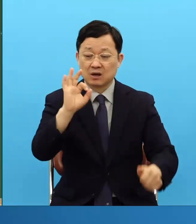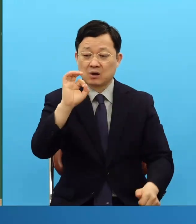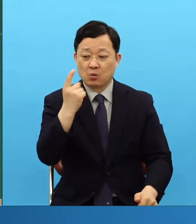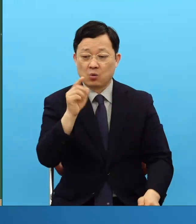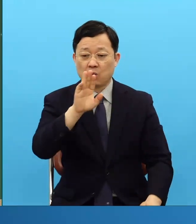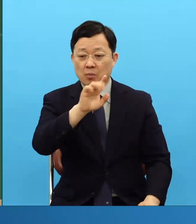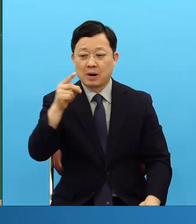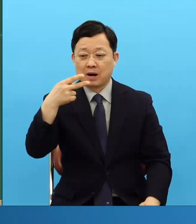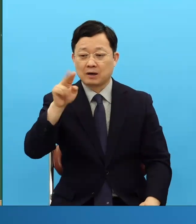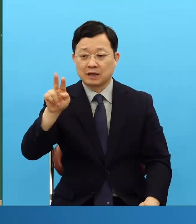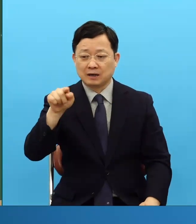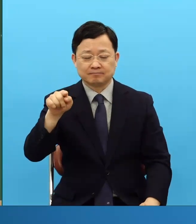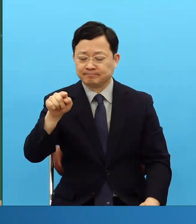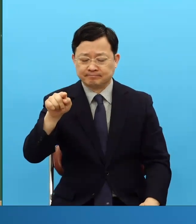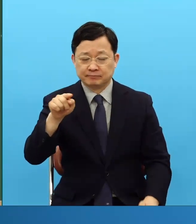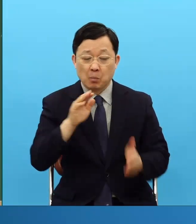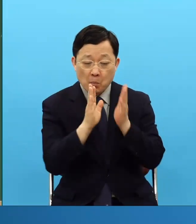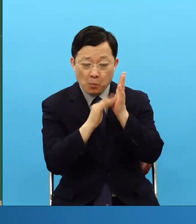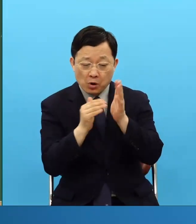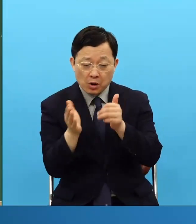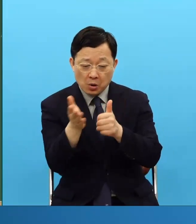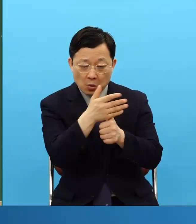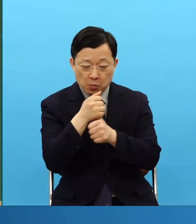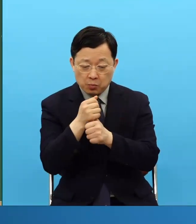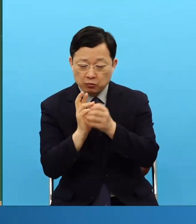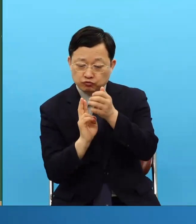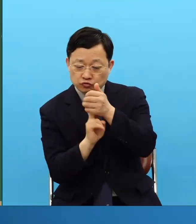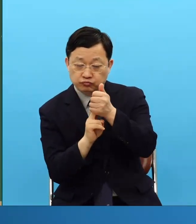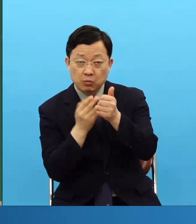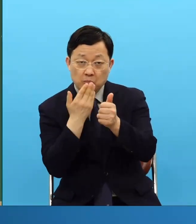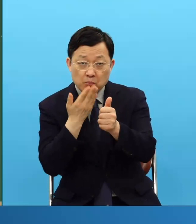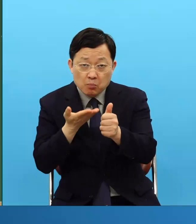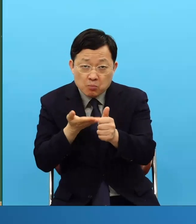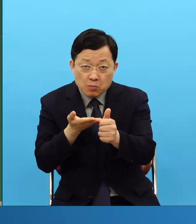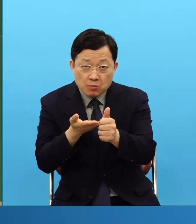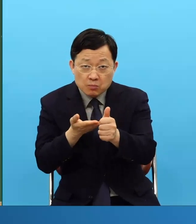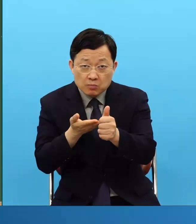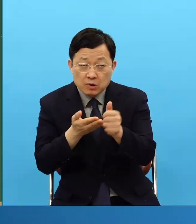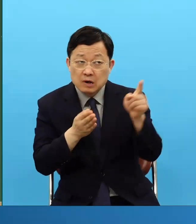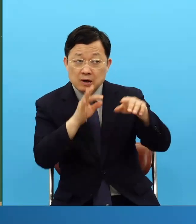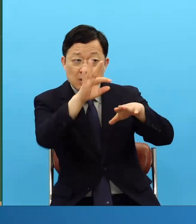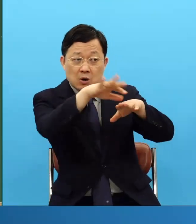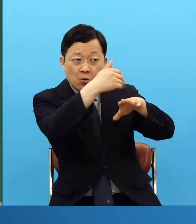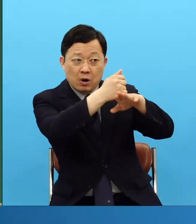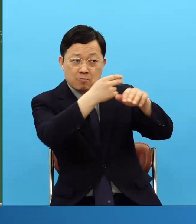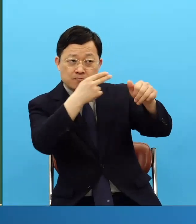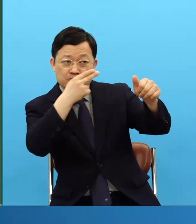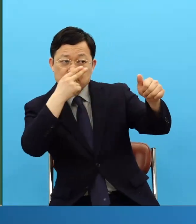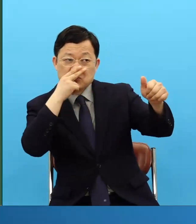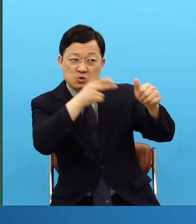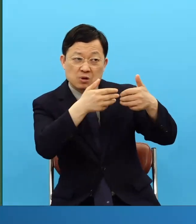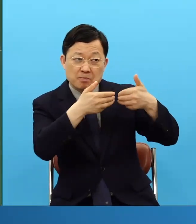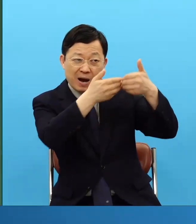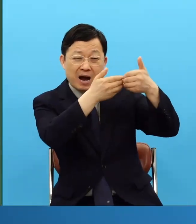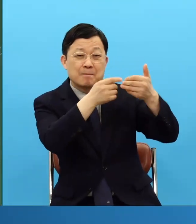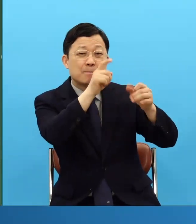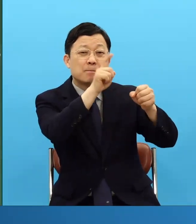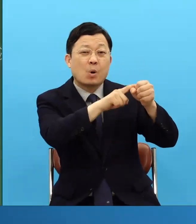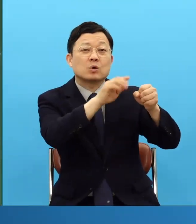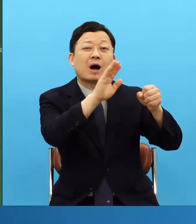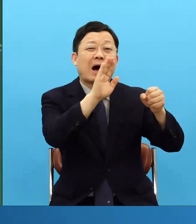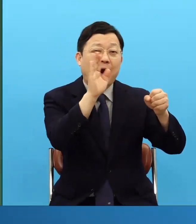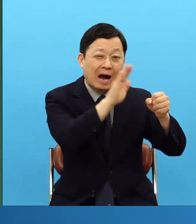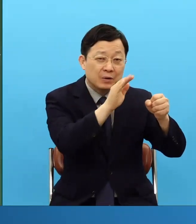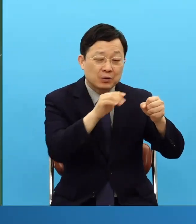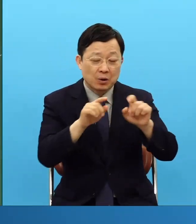wanted executed. And so in one case, he was challenging the king. 그 오바다는 왕에게 도전하려고 한 게 아니고 이거 하려고 한 겁니다. But Obadiah didn't do that to